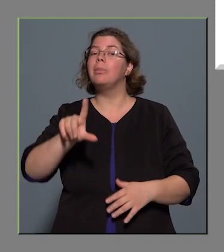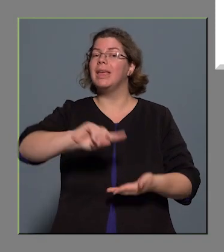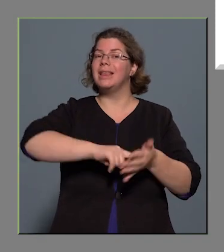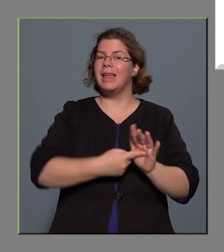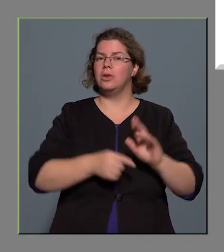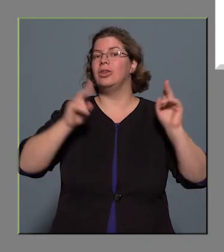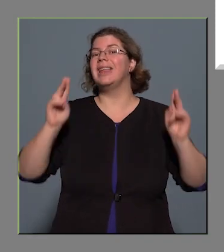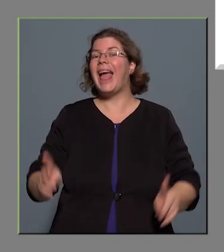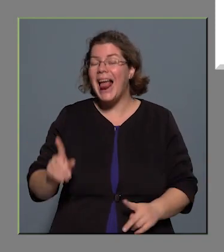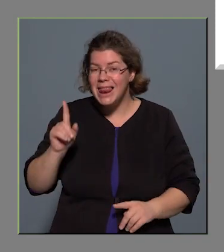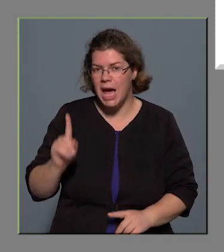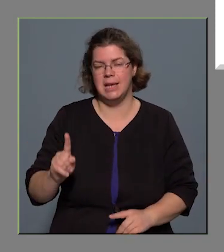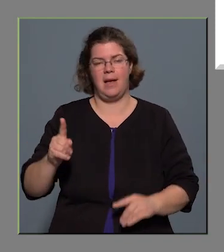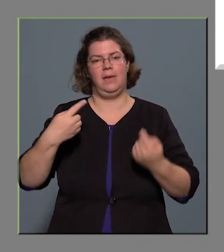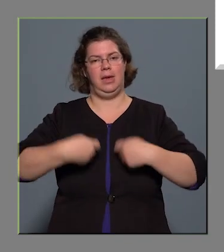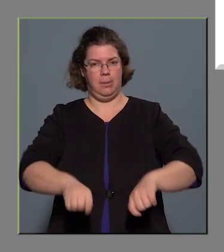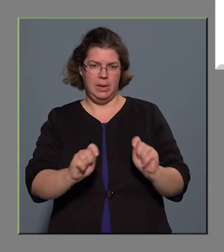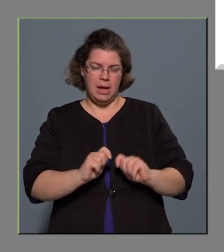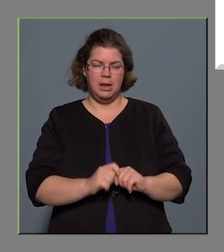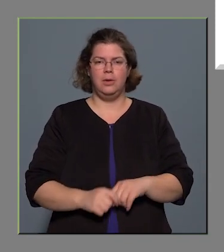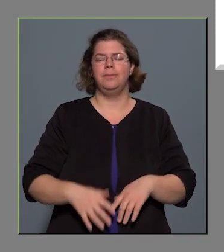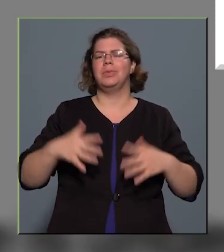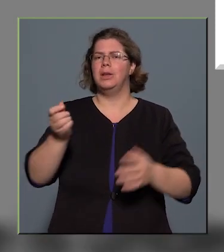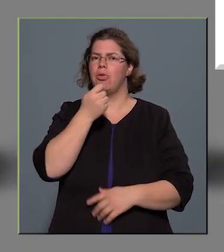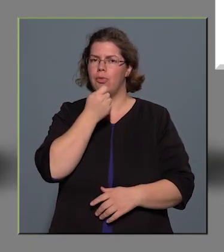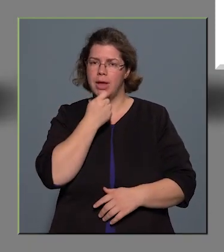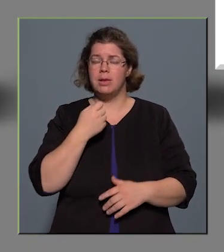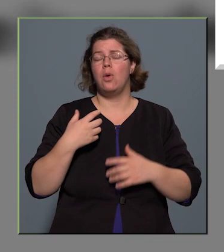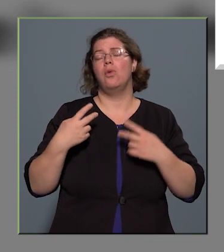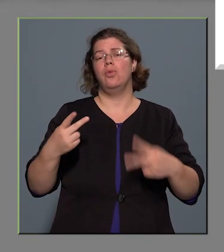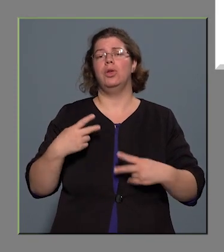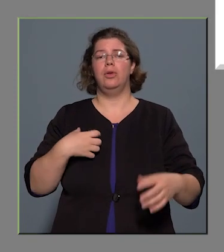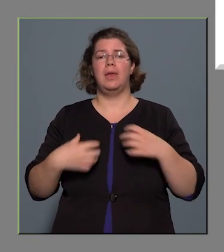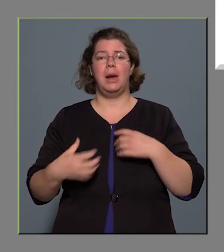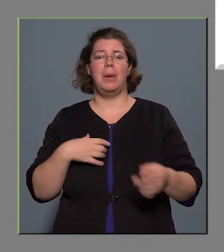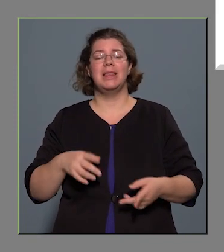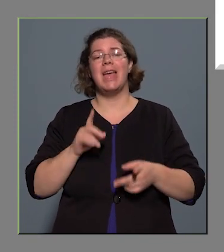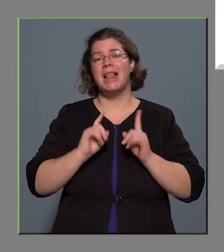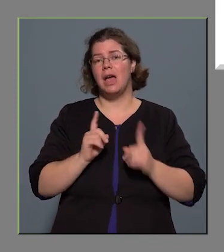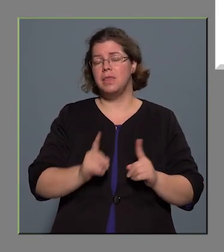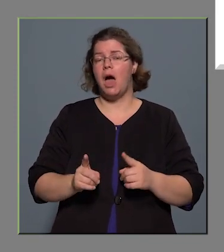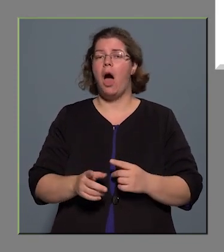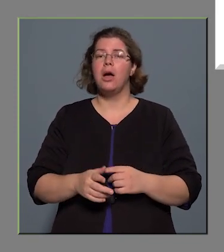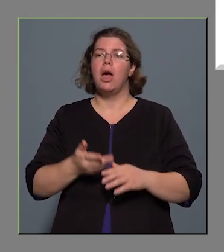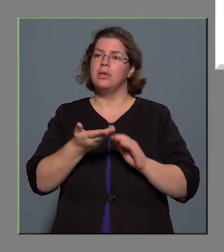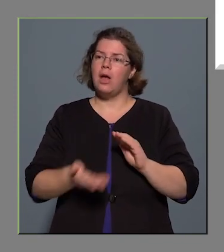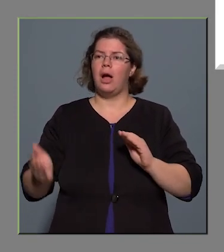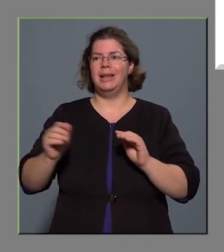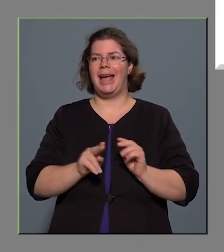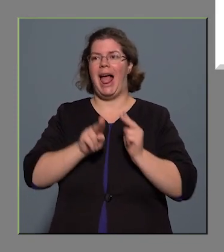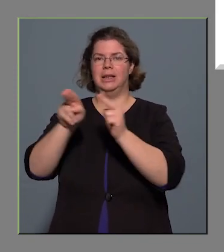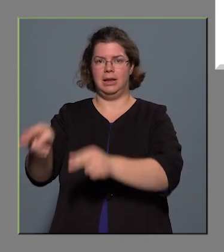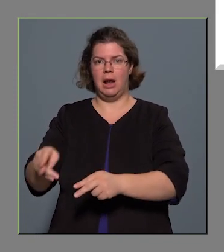kétszeresét kellene kiépíteniük. A nagyfogyasztók fontos szerepét játszhatnak a szakadék